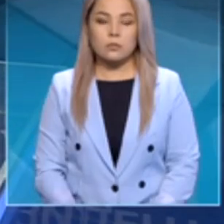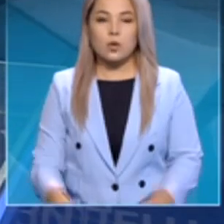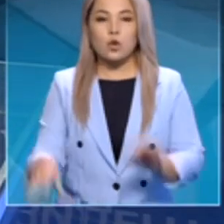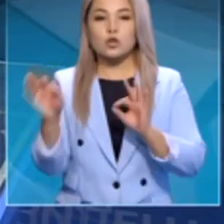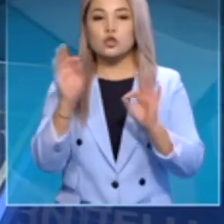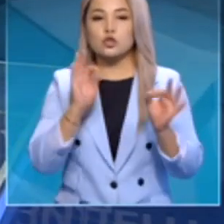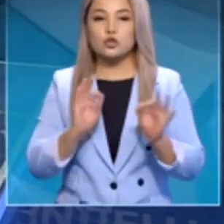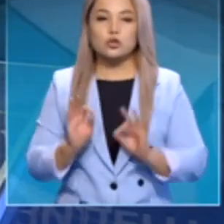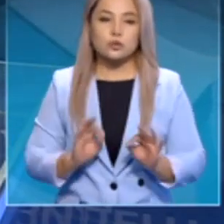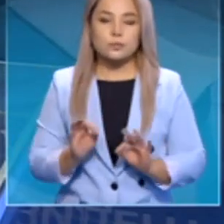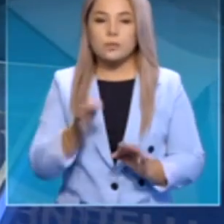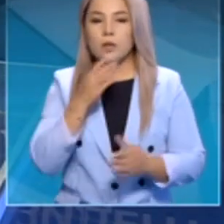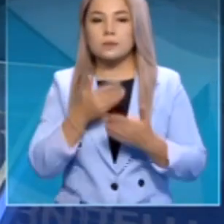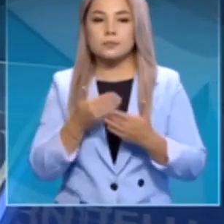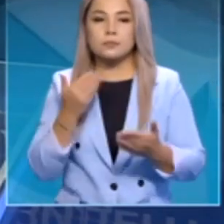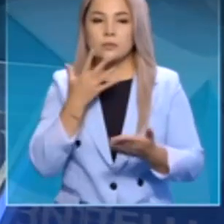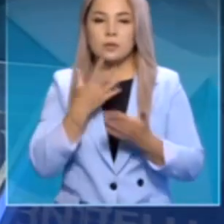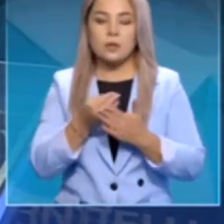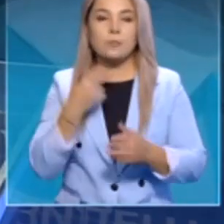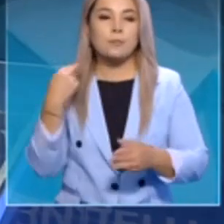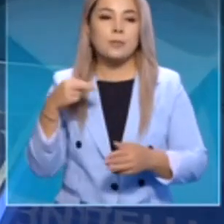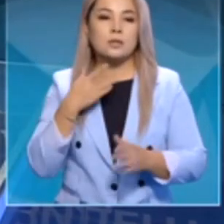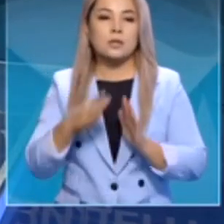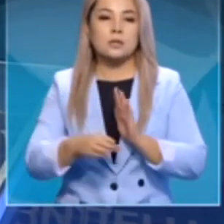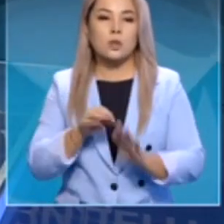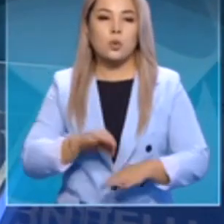күзде кезектен тыс президенттік сайлау өтеді.